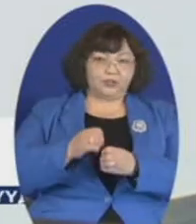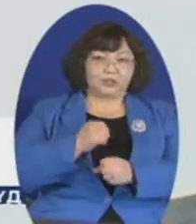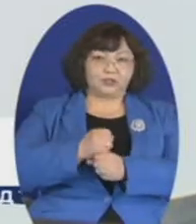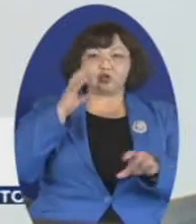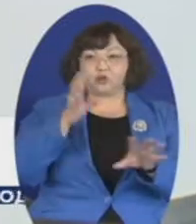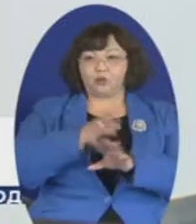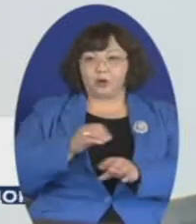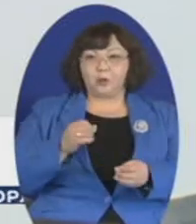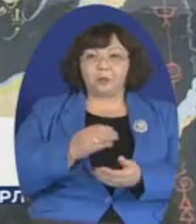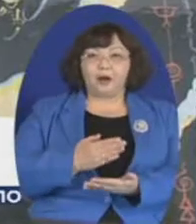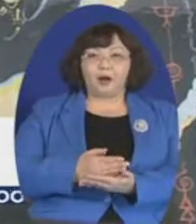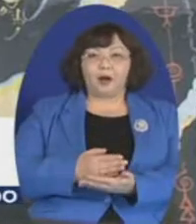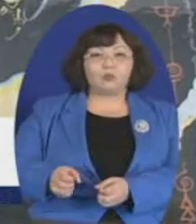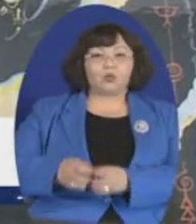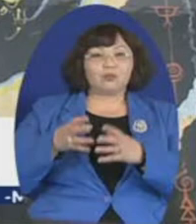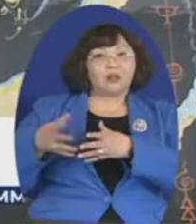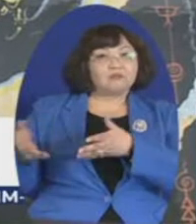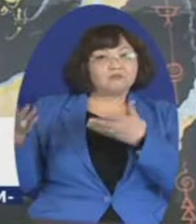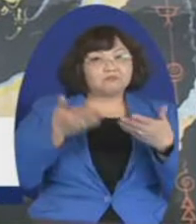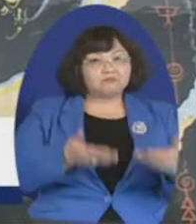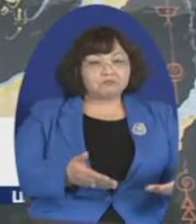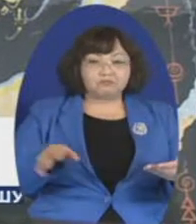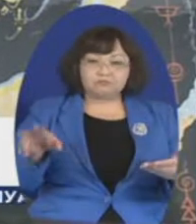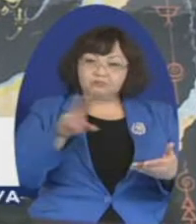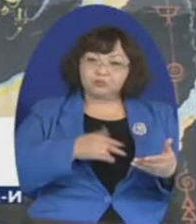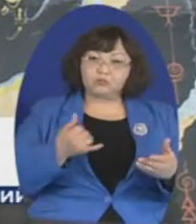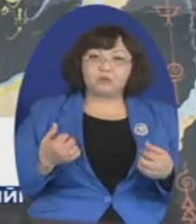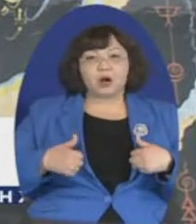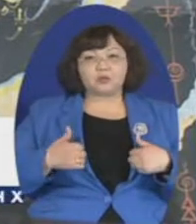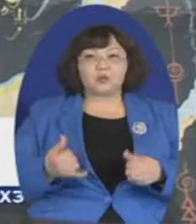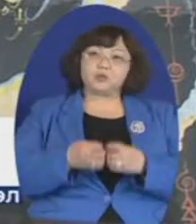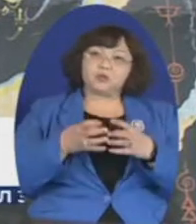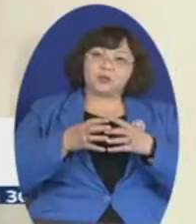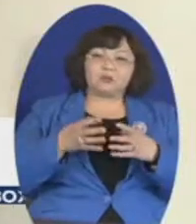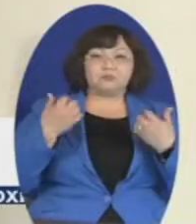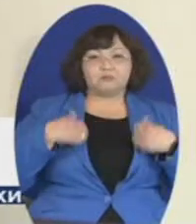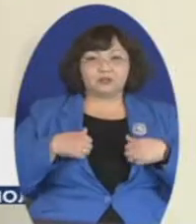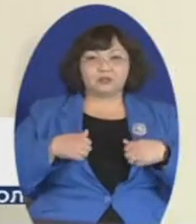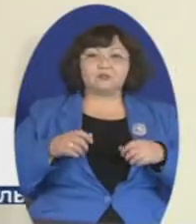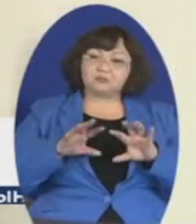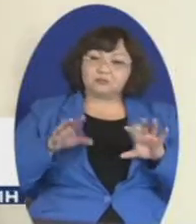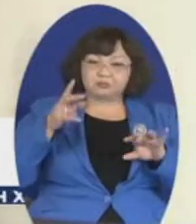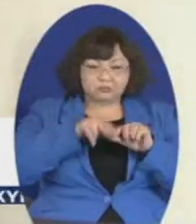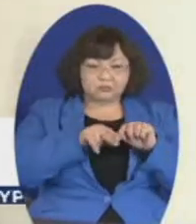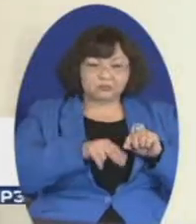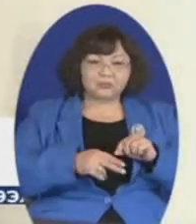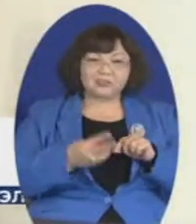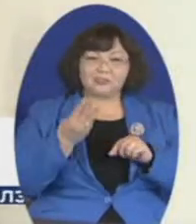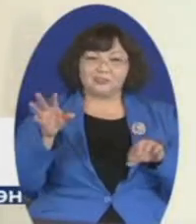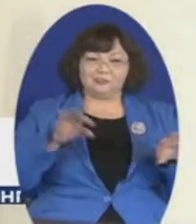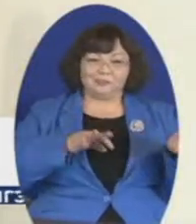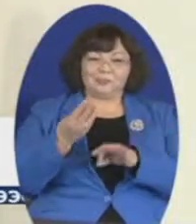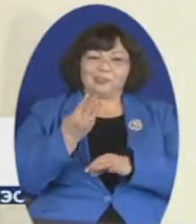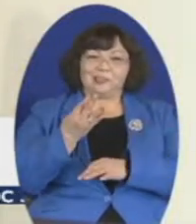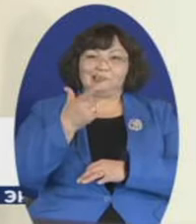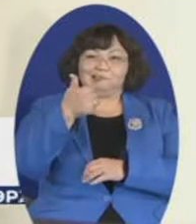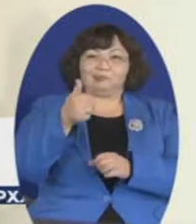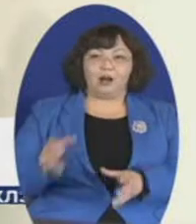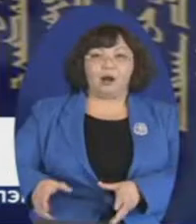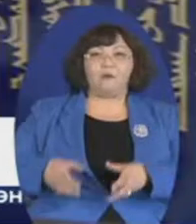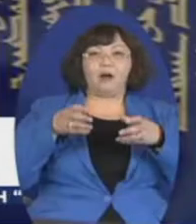Энэ жилийн үзэсгэлэнд ирсэн бүтээлүүдийг уран бүтээлчид, багш нар, сурагчдын ангилалд хүлээн авч шилдэг бүтээлүүдийг энэ танхимд